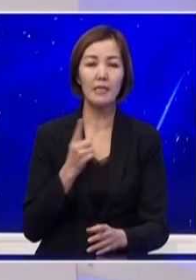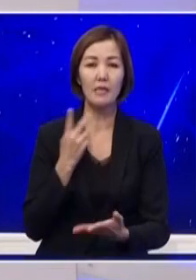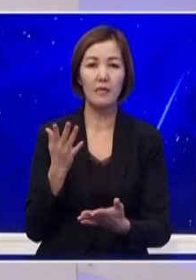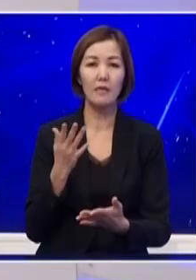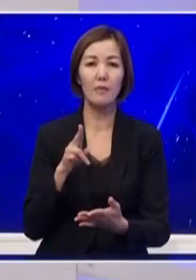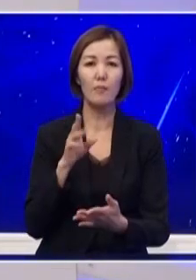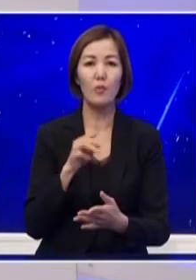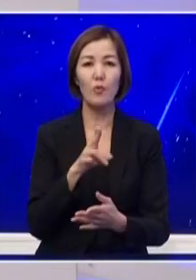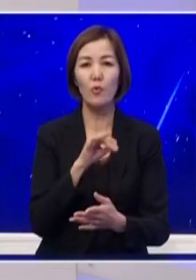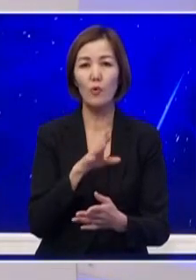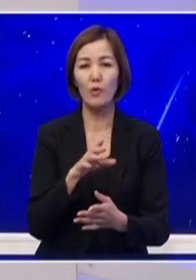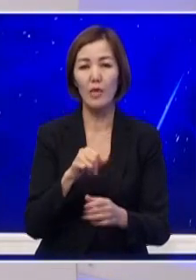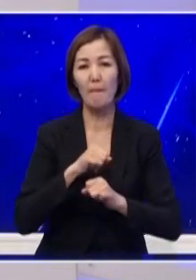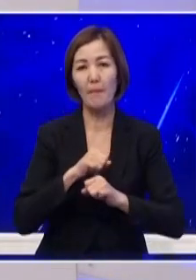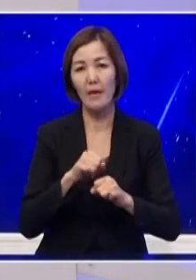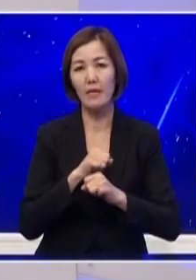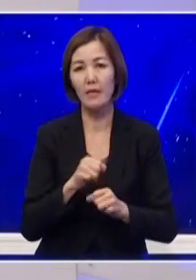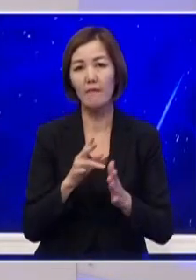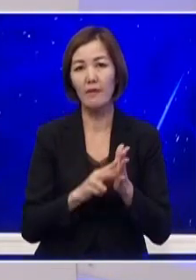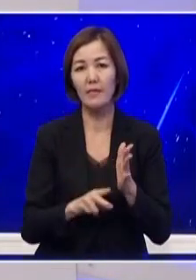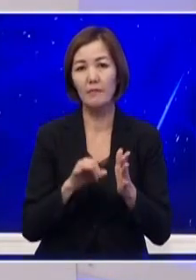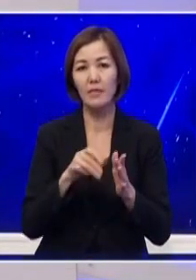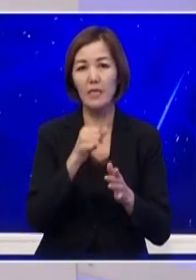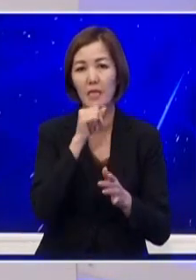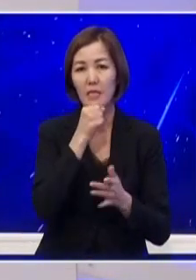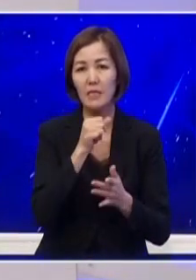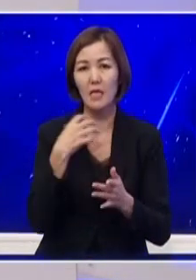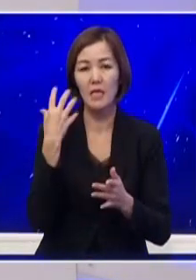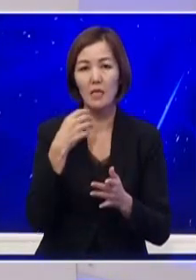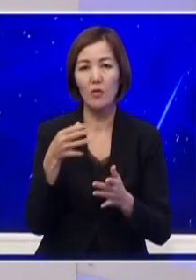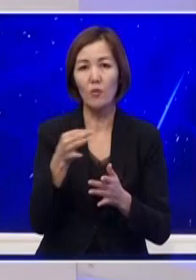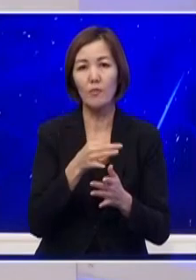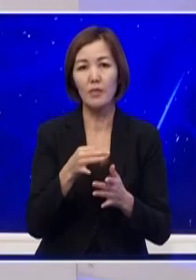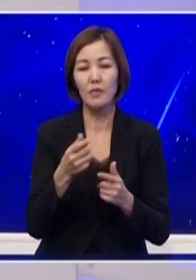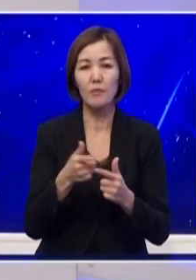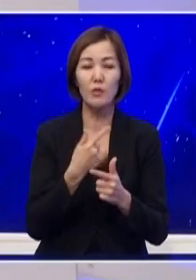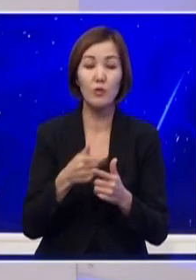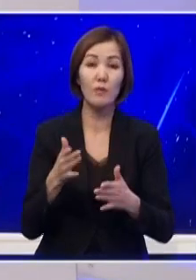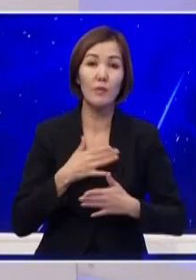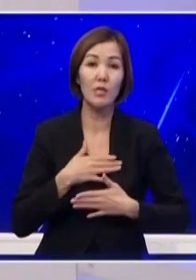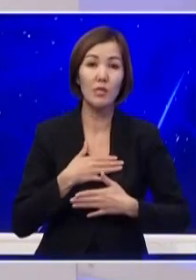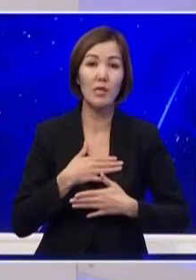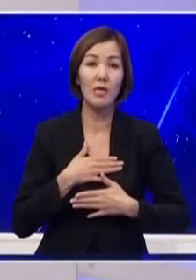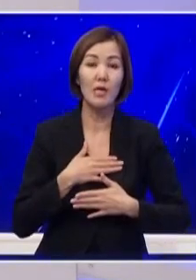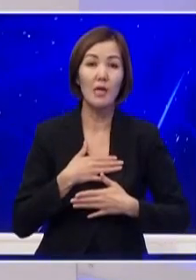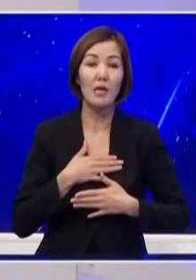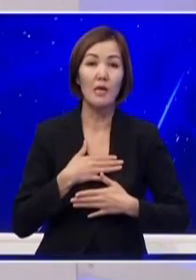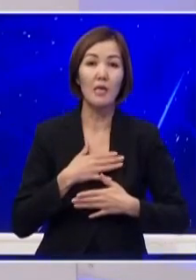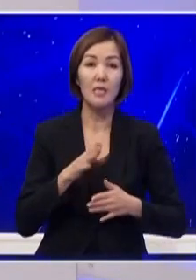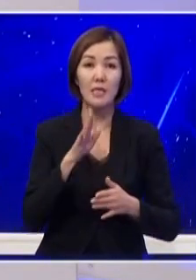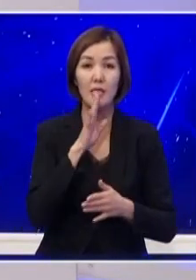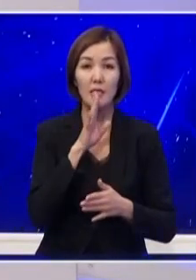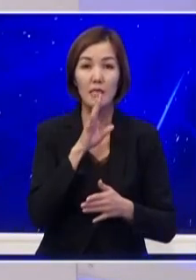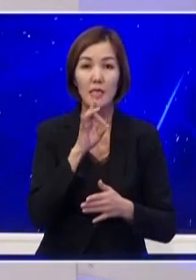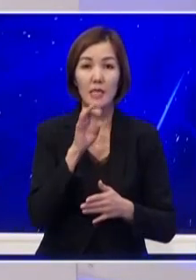Мастер-класс по кокпару и байге проводит 80-летний ақсақал из Кызылординской области. Между тем, наша соотечественница